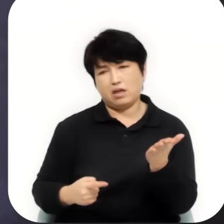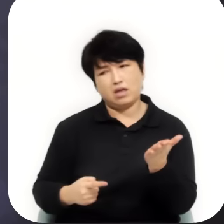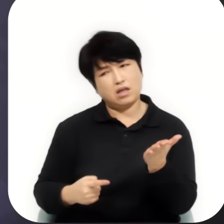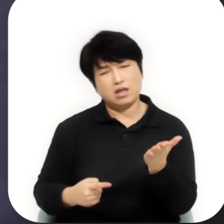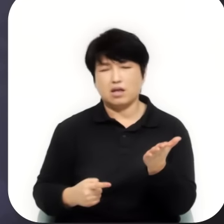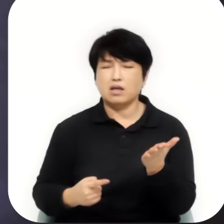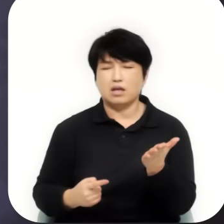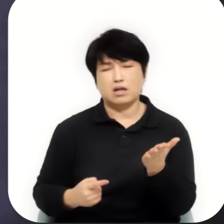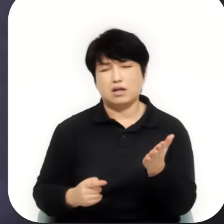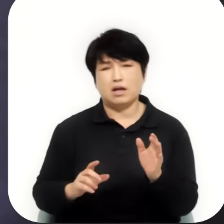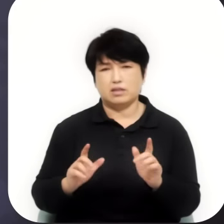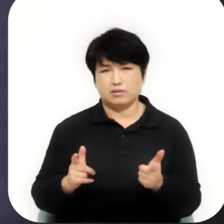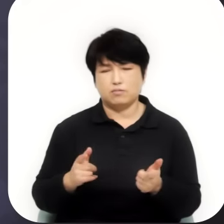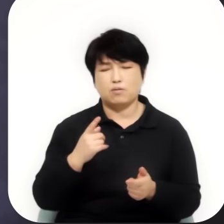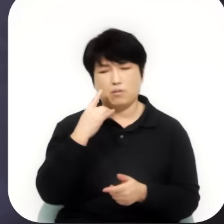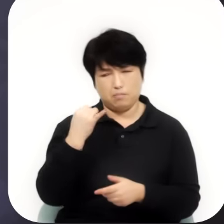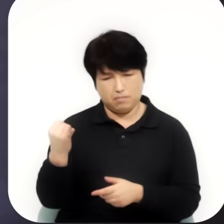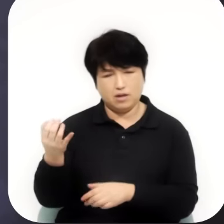입었다기보다는.